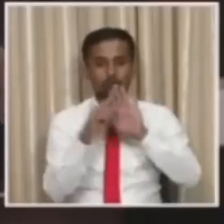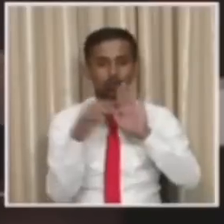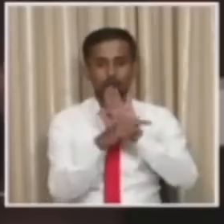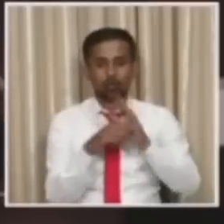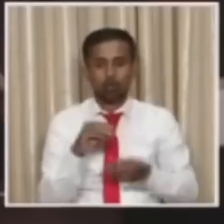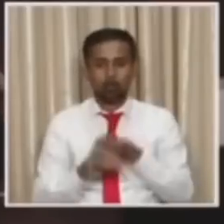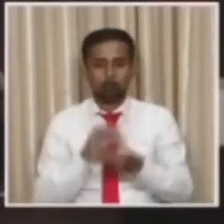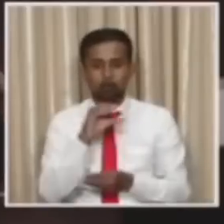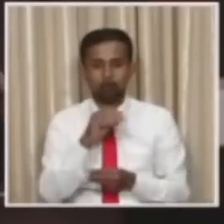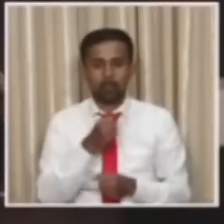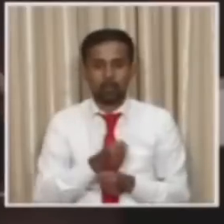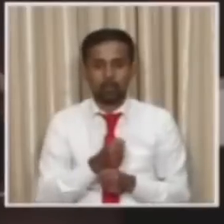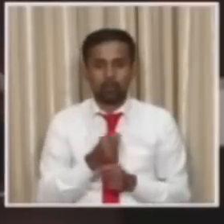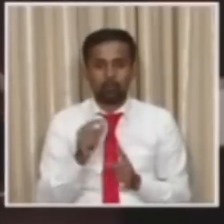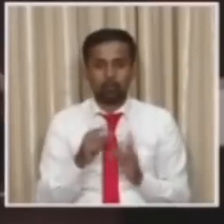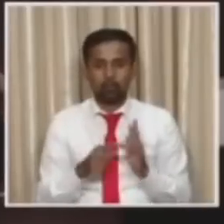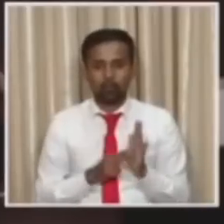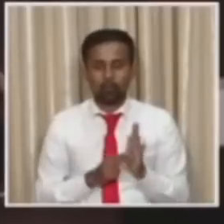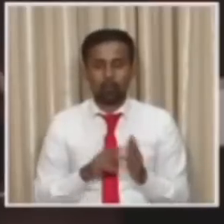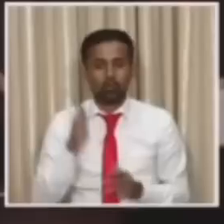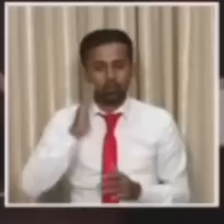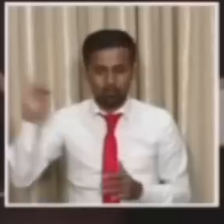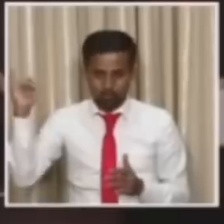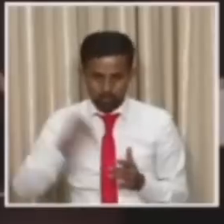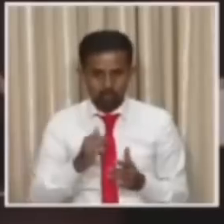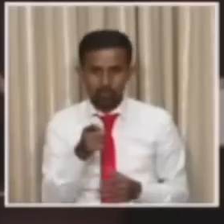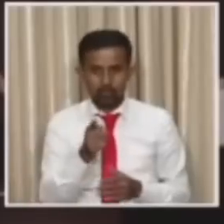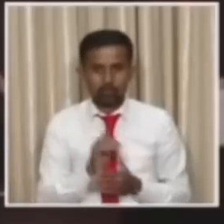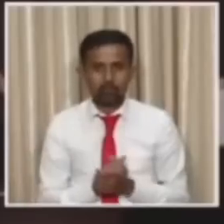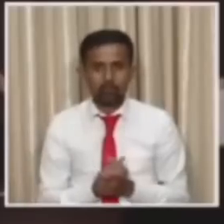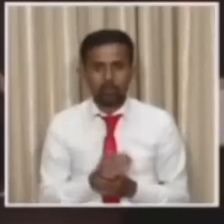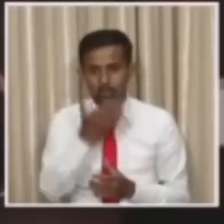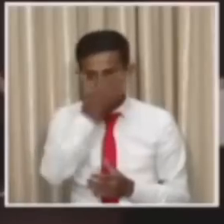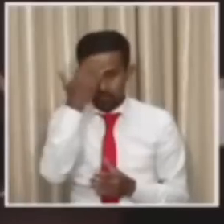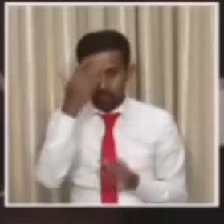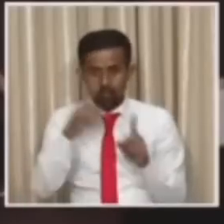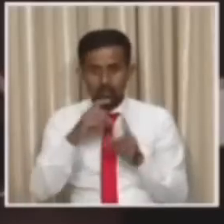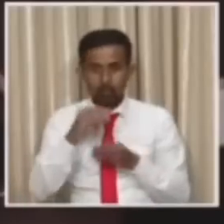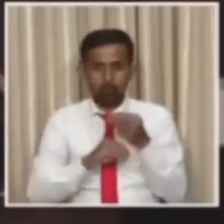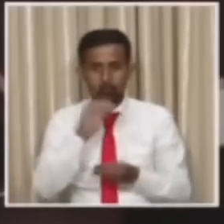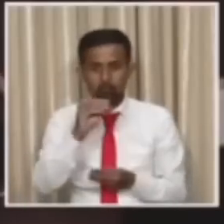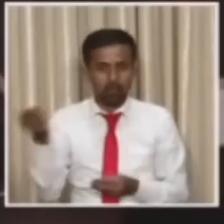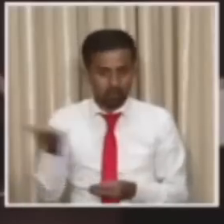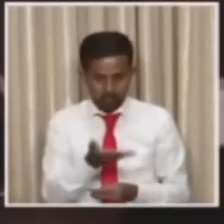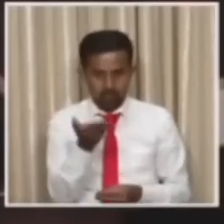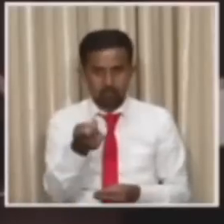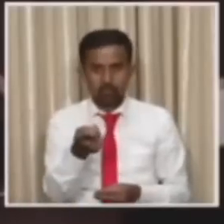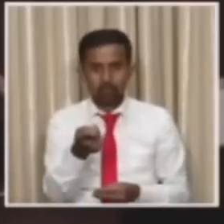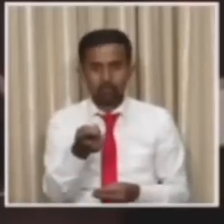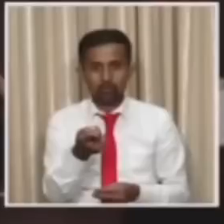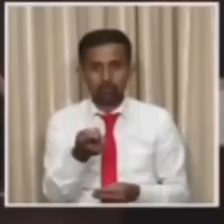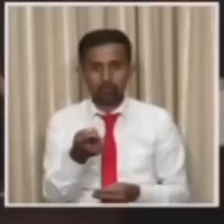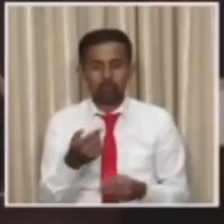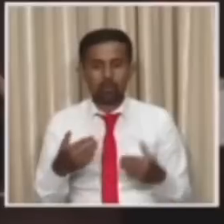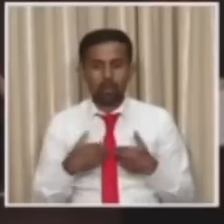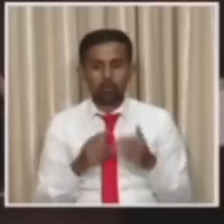ඉන්වෙස්ටර්ස්ලා මේ ගජේන්ද්‍ර කුමාර්ගේ සිද්ධිය දැක්කම විදේශ ආයෝජකෙයිද? දෙමළ ඩයස්පෝරාවෙන් ආයෝජකෙයිද? වෙන ඕන රටක ආයෝජකෙයිද?